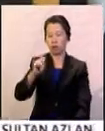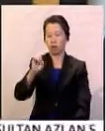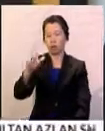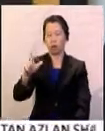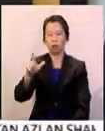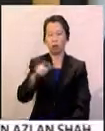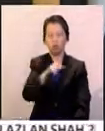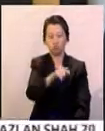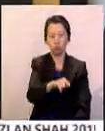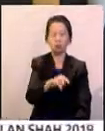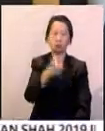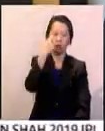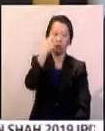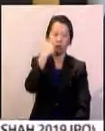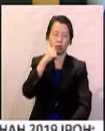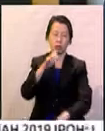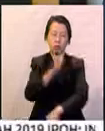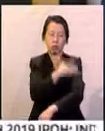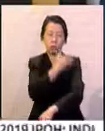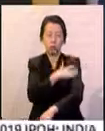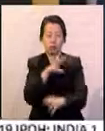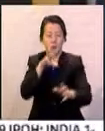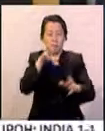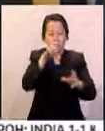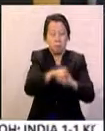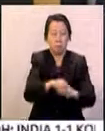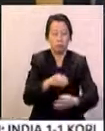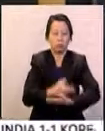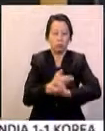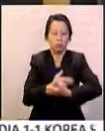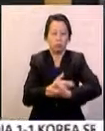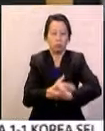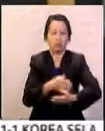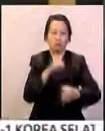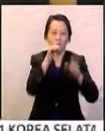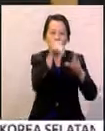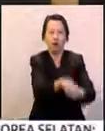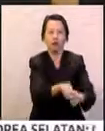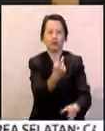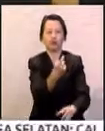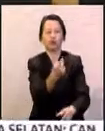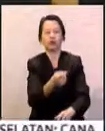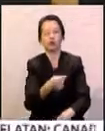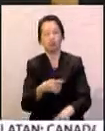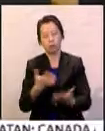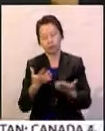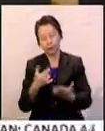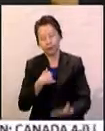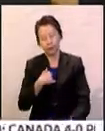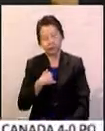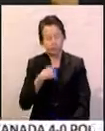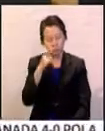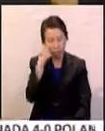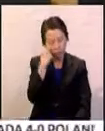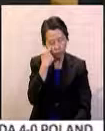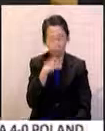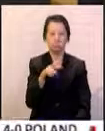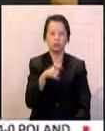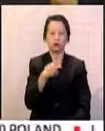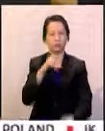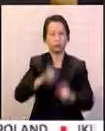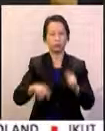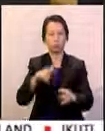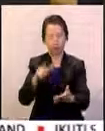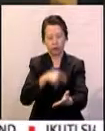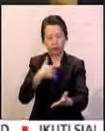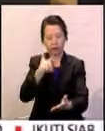kan, di mana pengasuhnya sumbat baby tu di peti ais. Jadi abang rasa lagu ni aku tak boleh nak tunggu lama